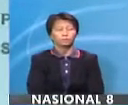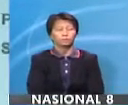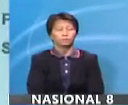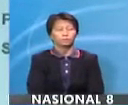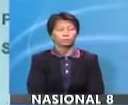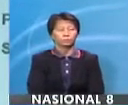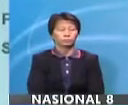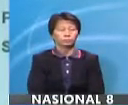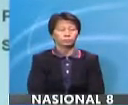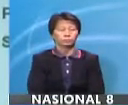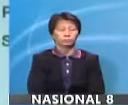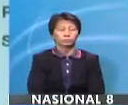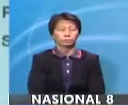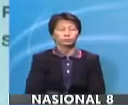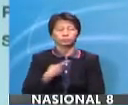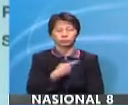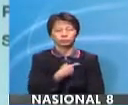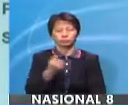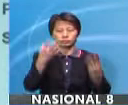Jaya Time